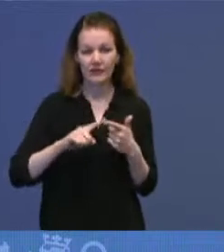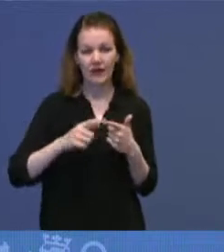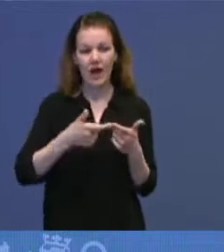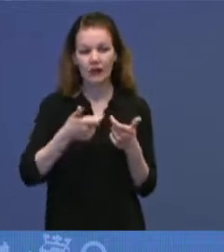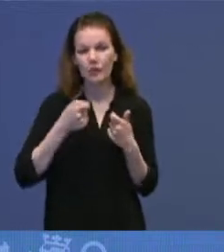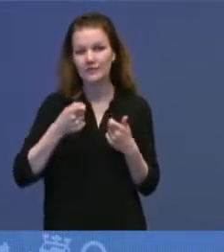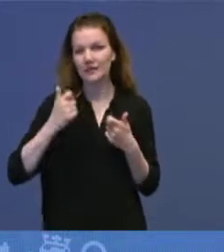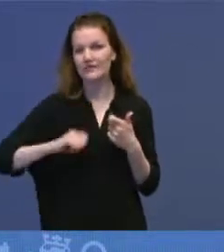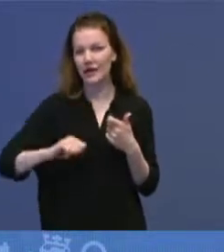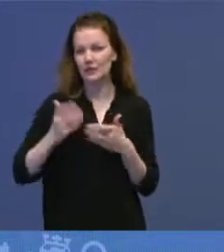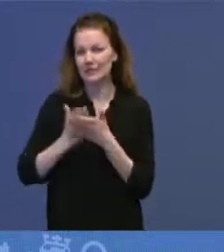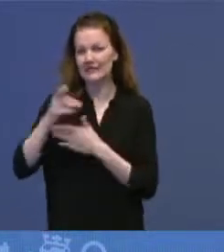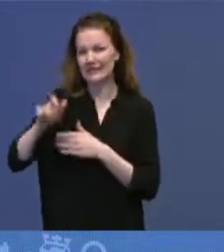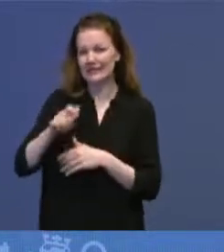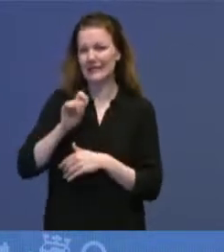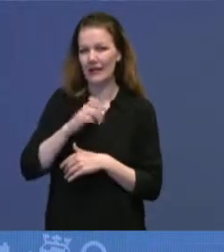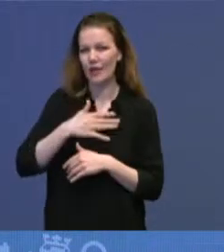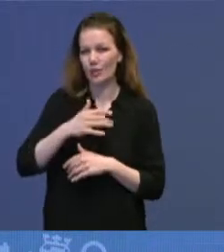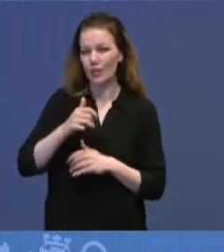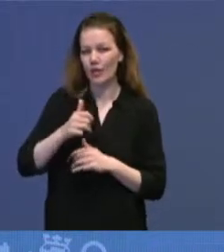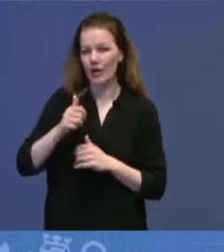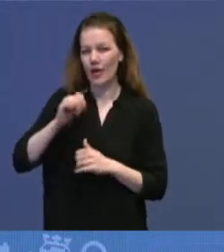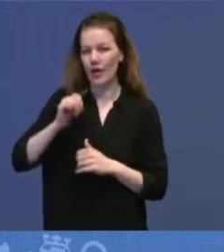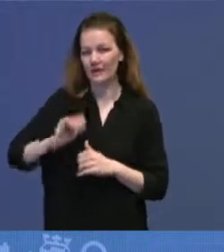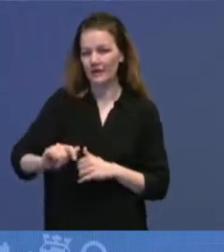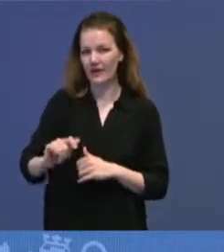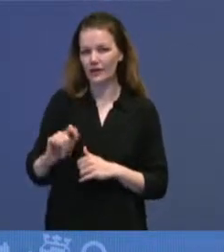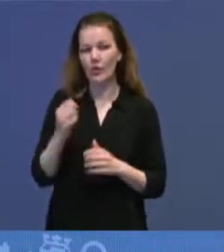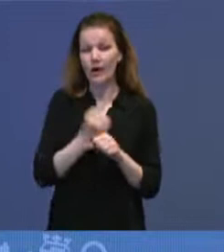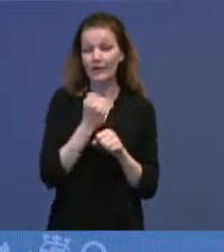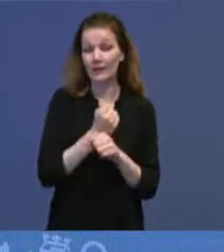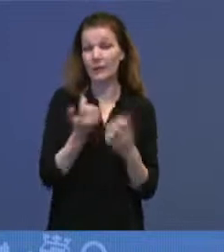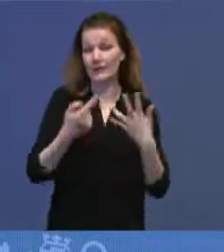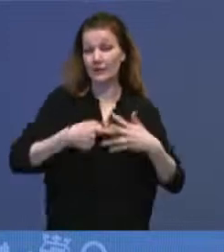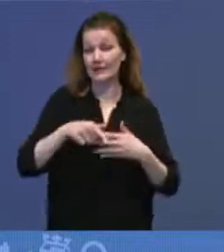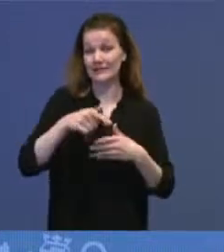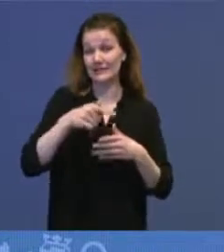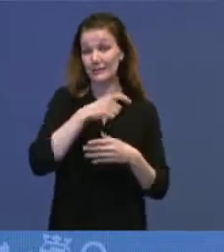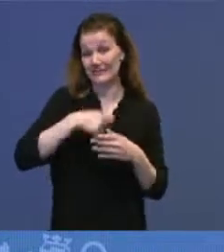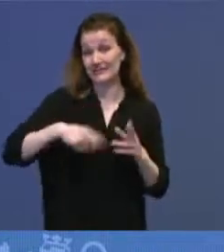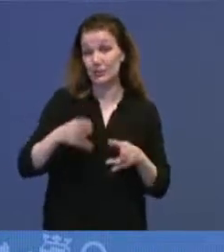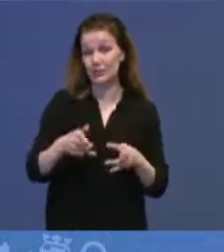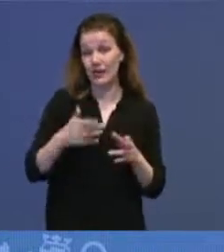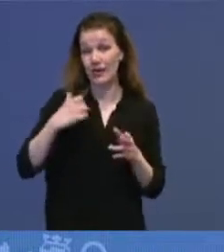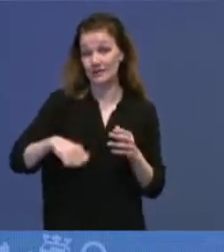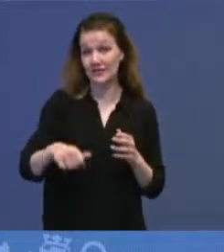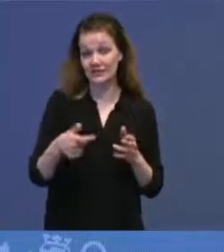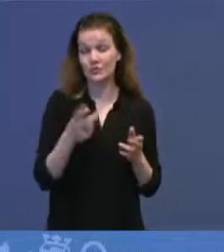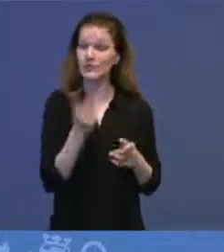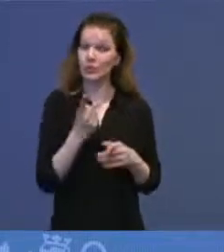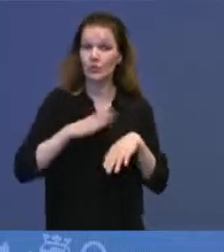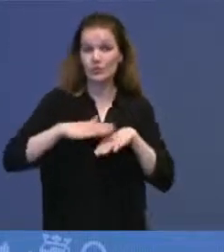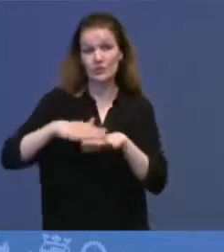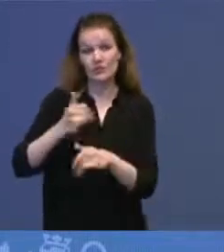ankomstansvaret som justisministeren har, og hele bosettingsansvaret som arbeids- og inkluderingsministeren har. Så er det